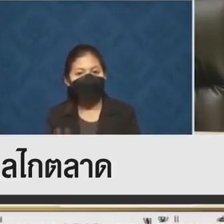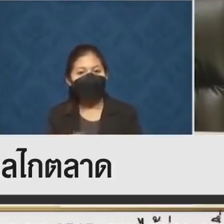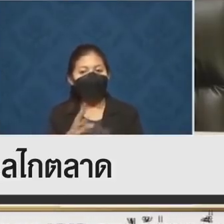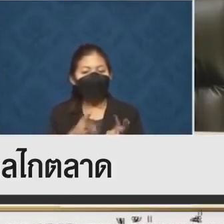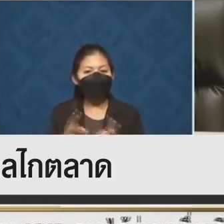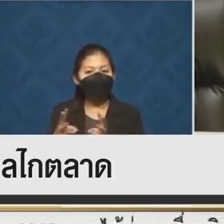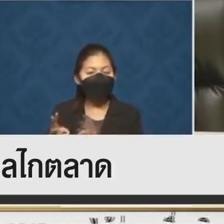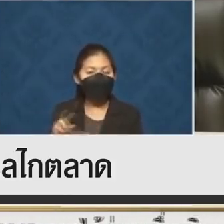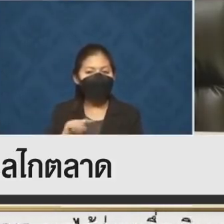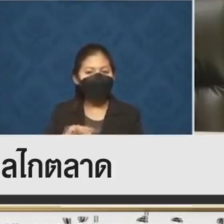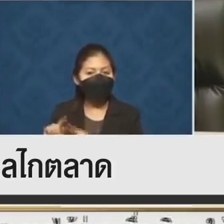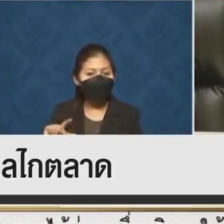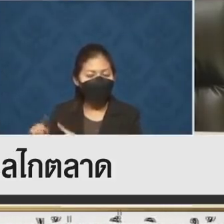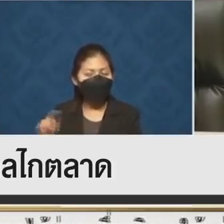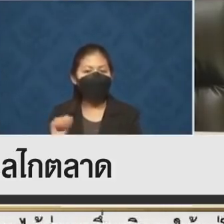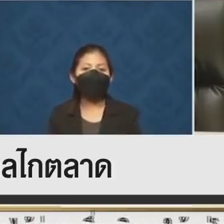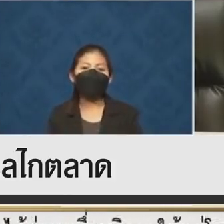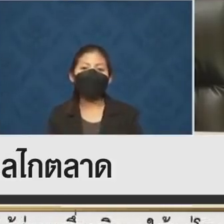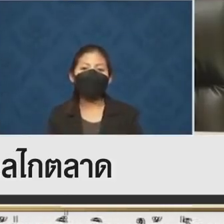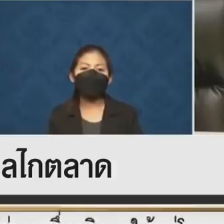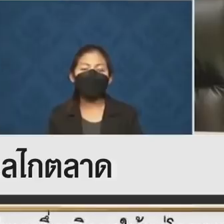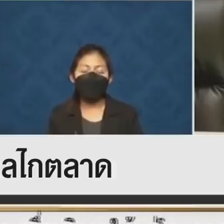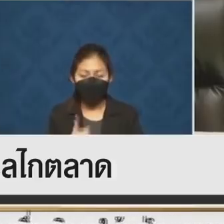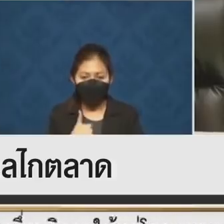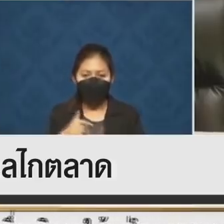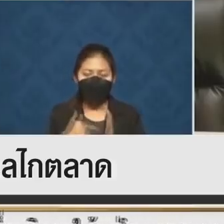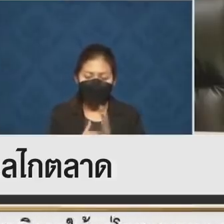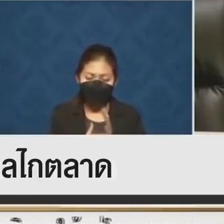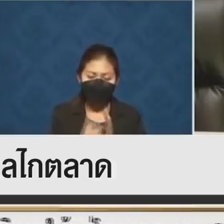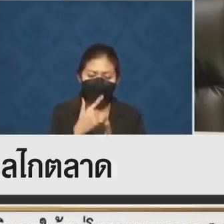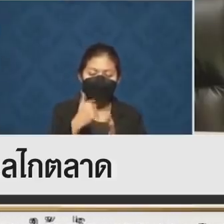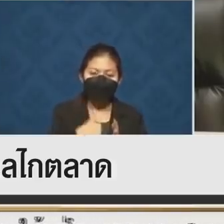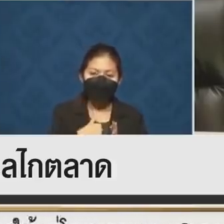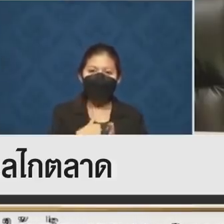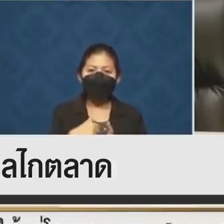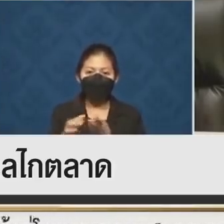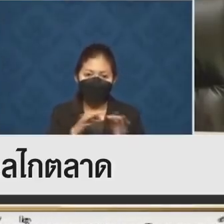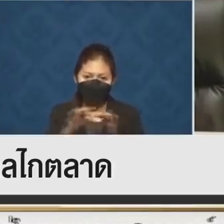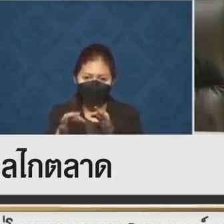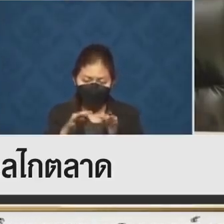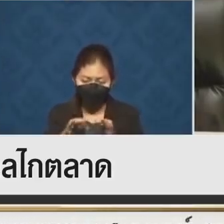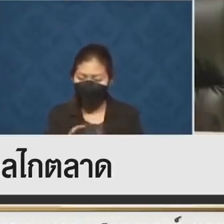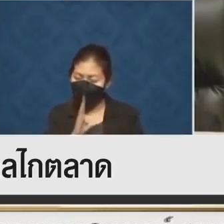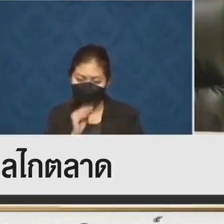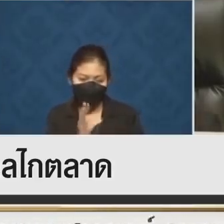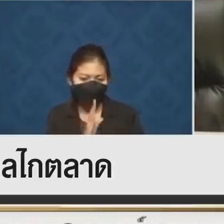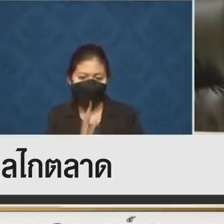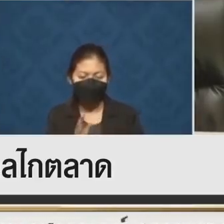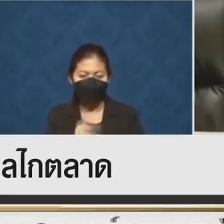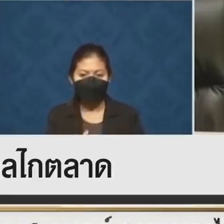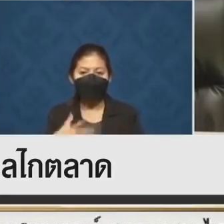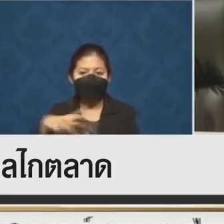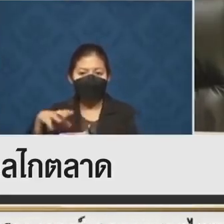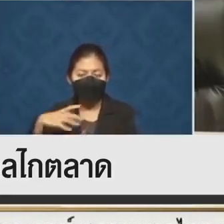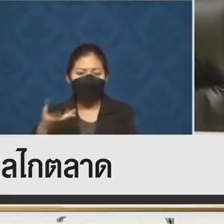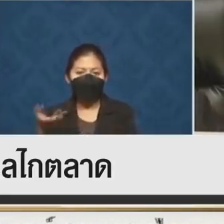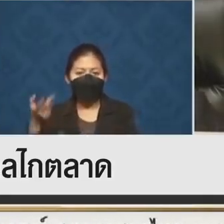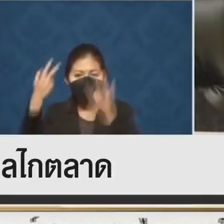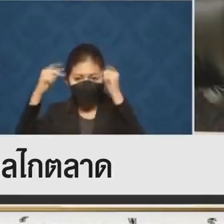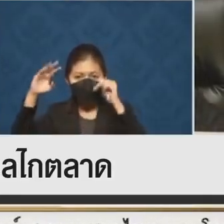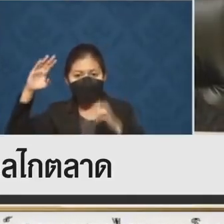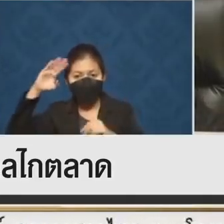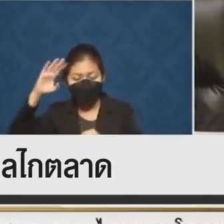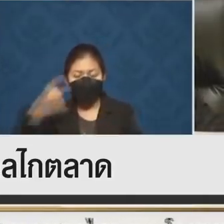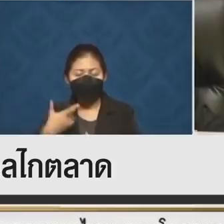างๆผมก็ต้องยืนยันตั้งแต่เริ่มต้นมาแล้วตอนที่รายงานท่านนายกผมก็บอกตัวเ